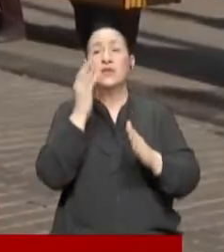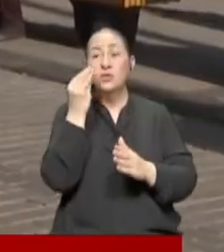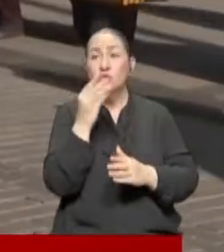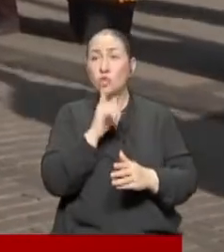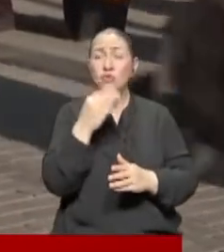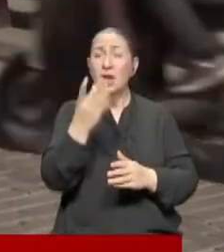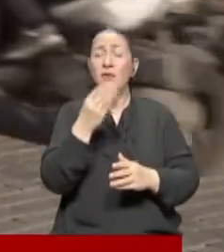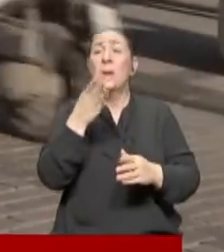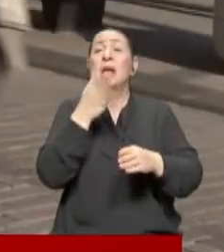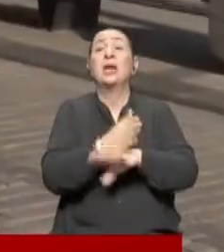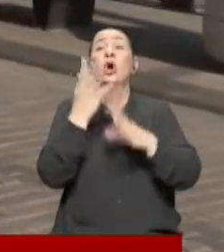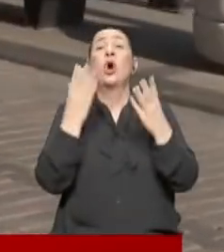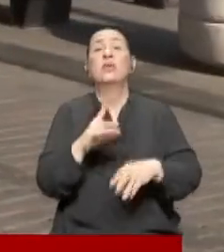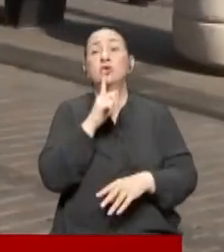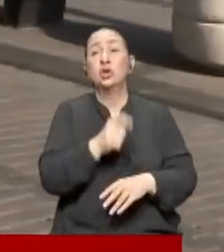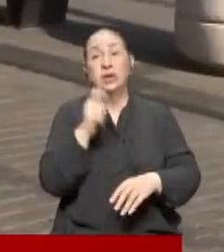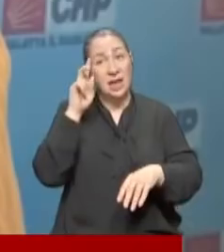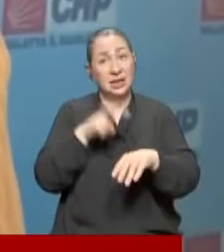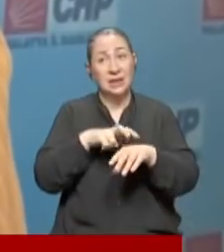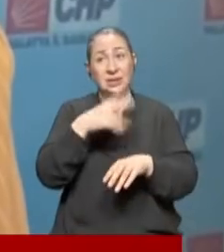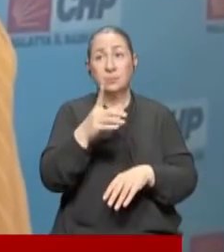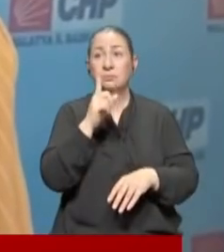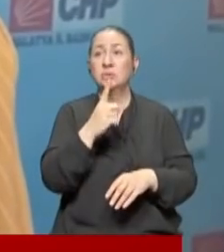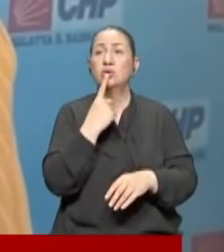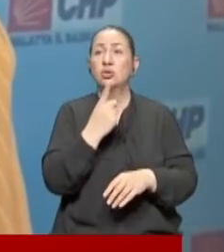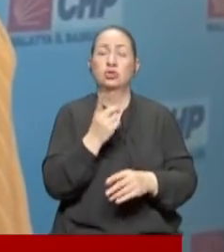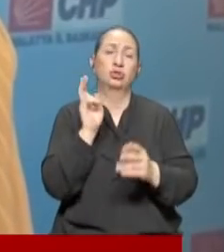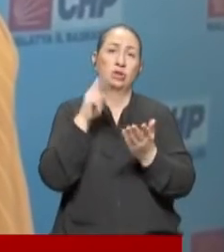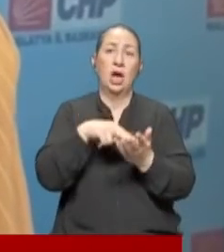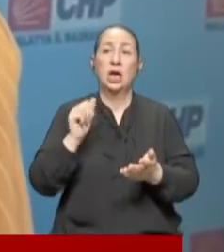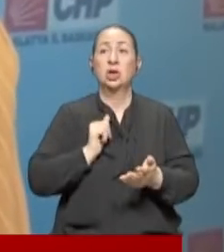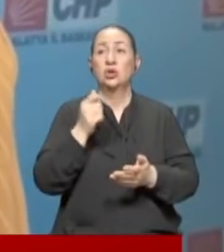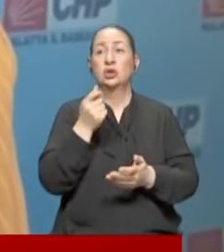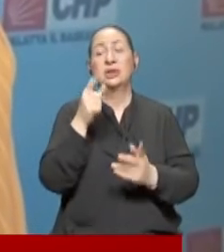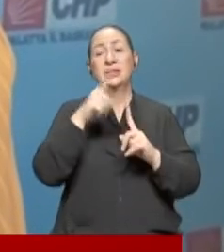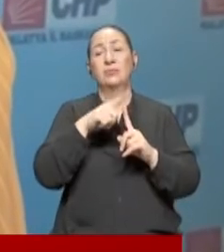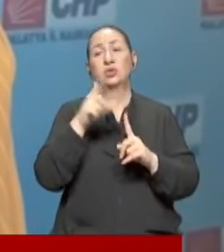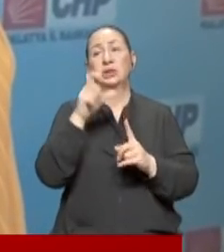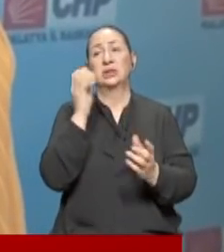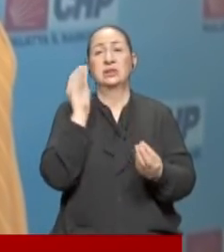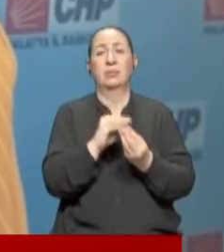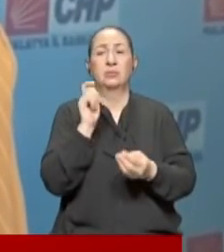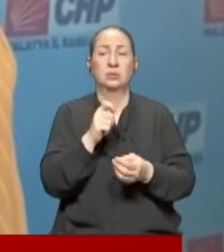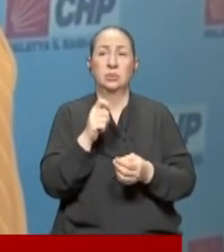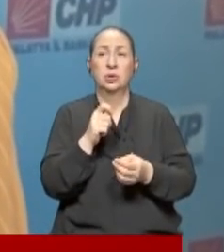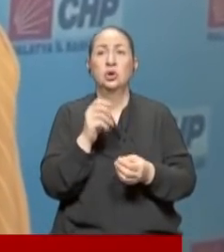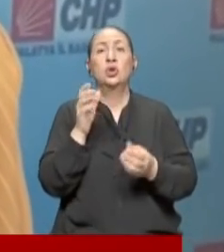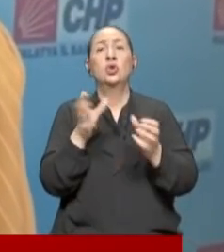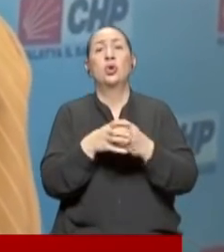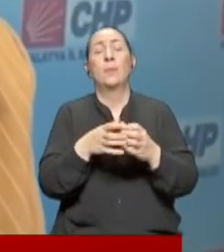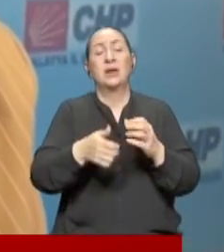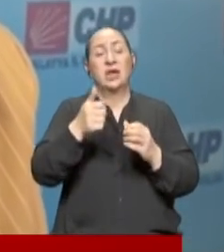ama bir türlü gerçekleşmeyen sözleri hatırlattı. Bir sözü çıkıyor, diyor ki asgari ücrete Temmuz ayında zam yapacağını. Grup başkan